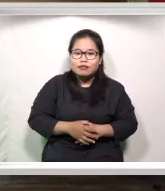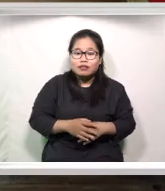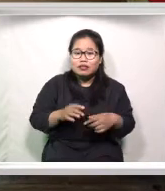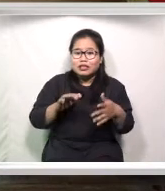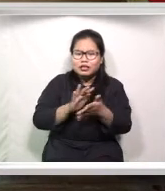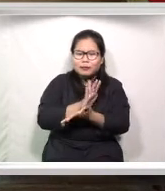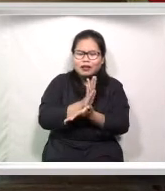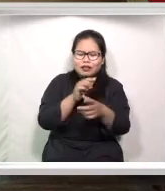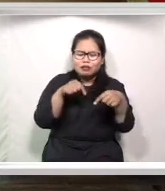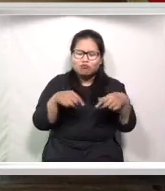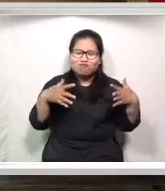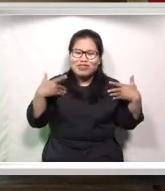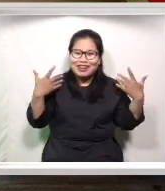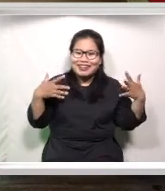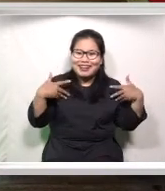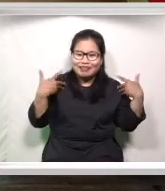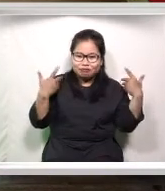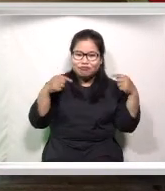Pada kesempatan yang berbahagia ini,